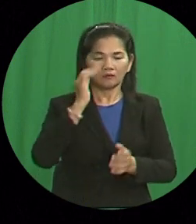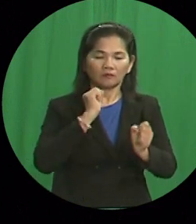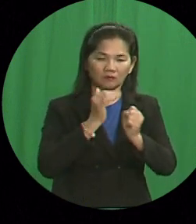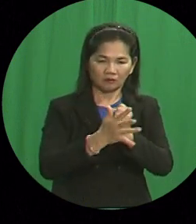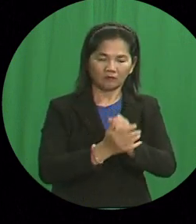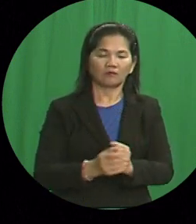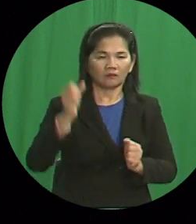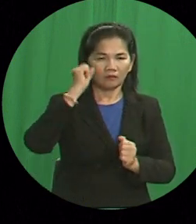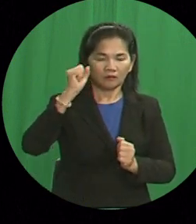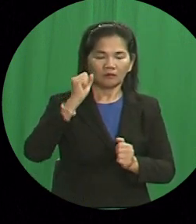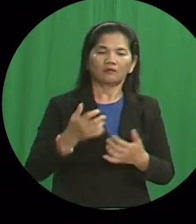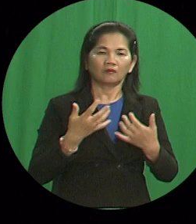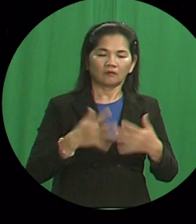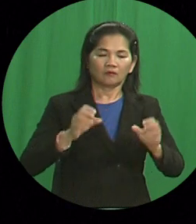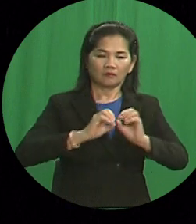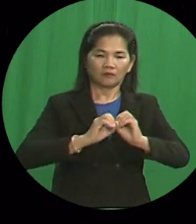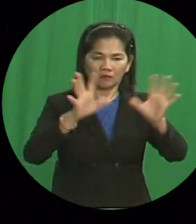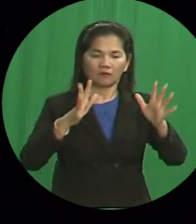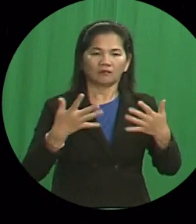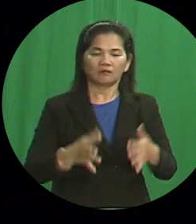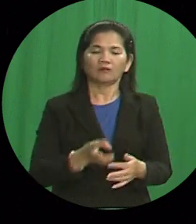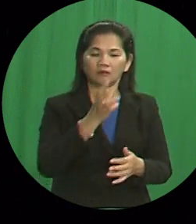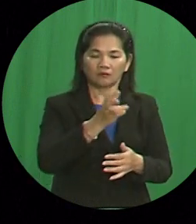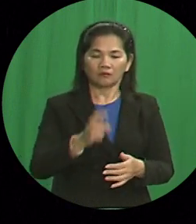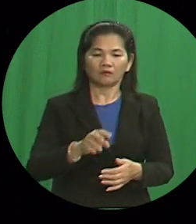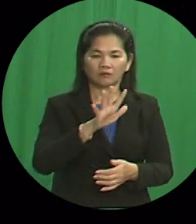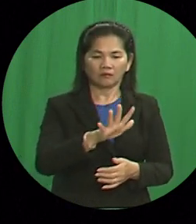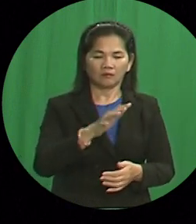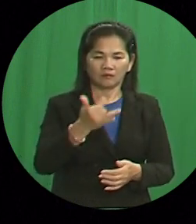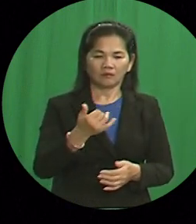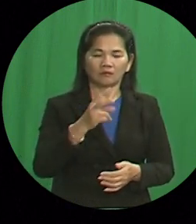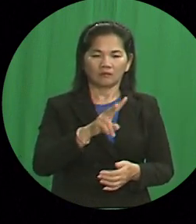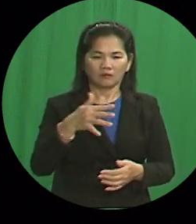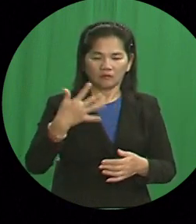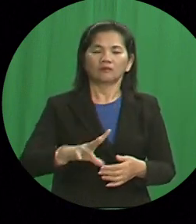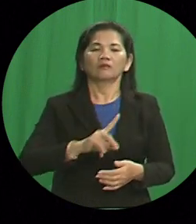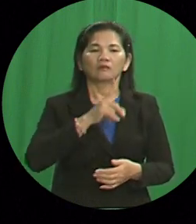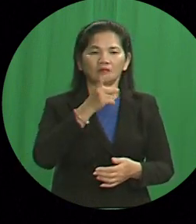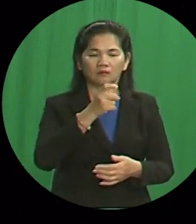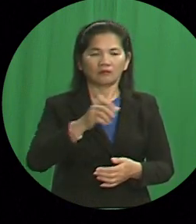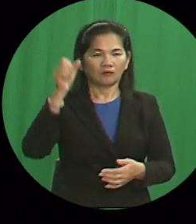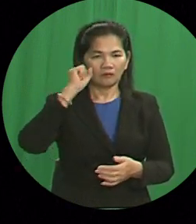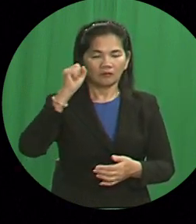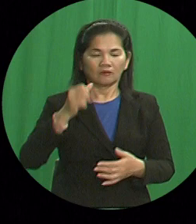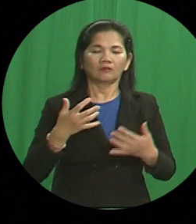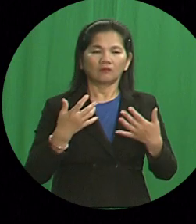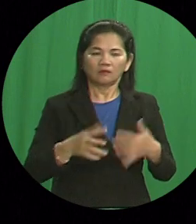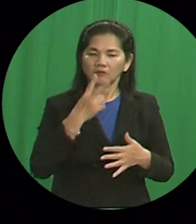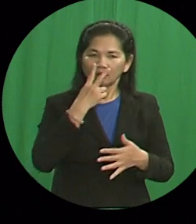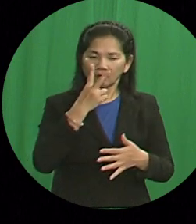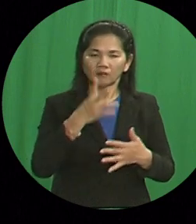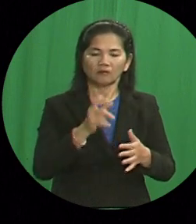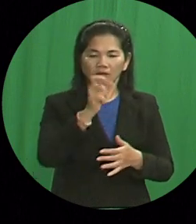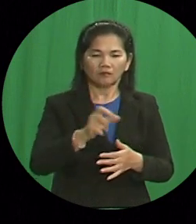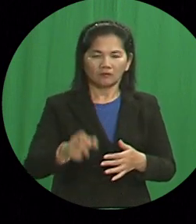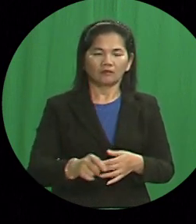ងពីបាតុកម្មតវ៉ាបានផ្ទុះឡើងមកយ៉ាងហោចណាស់មនុស្ស529នាក់បានស្លាប់នៅក្នុងបាតុកម្មតវ៉ានោះហើយមានមនុស្ស